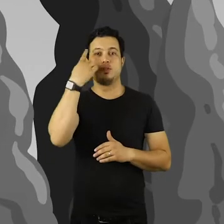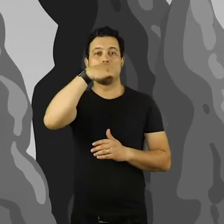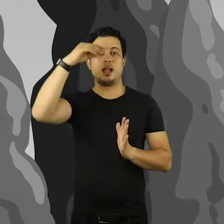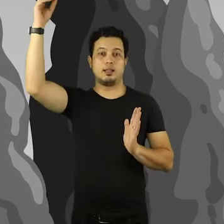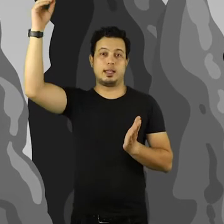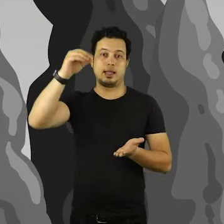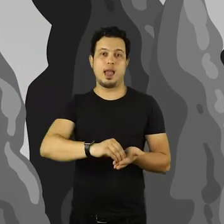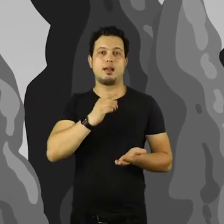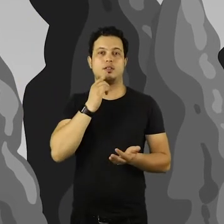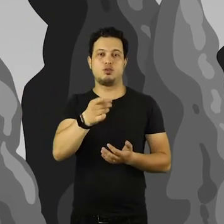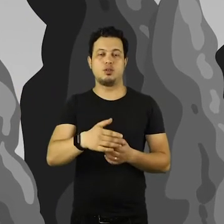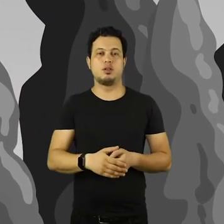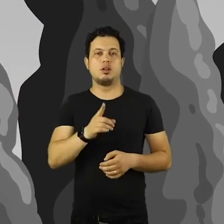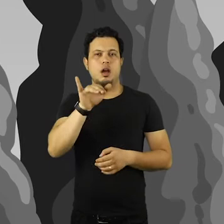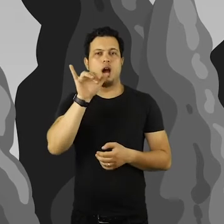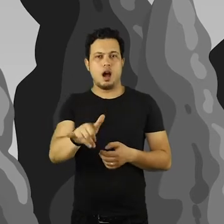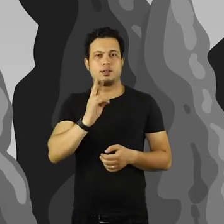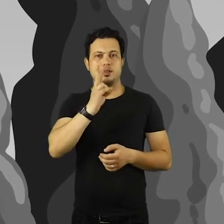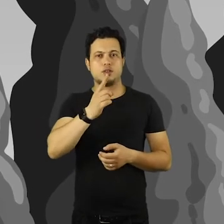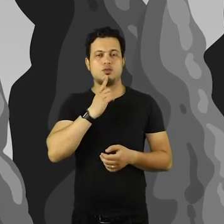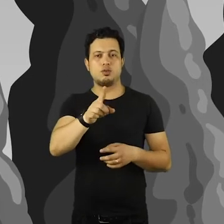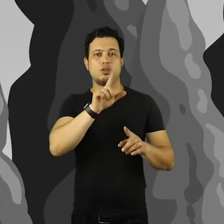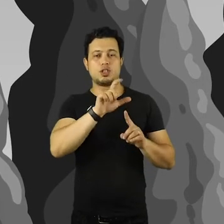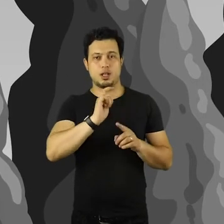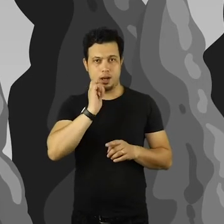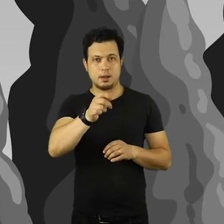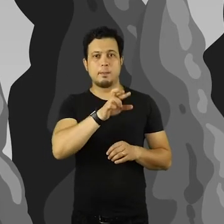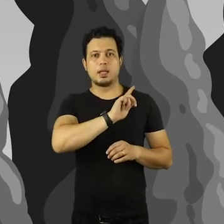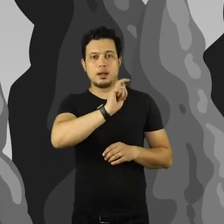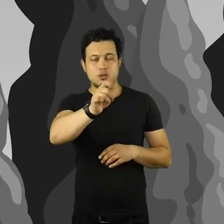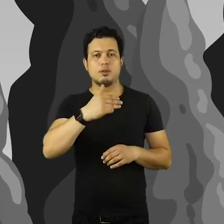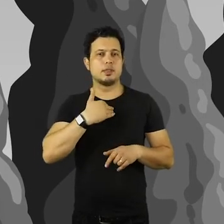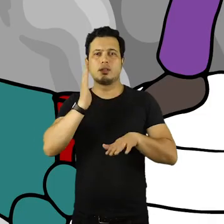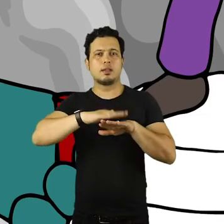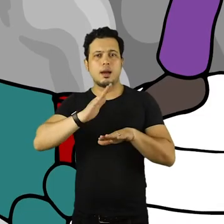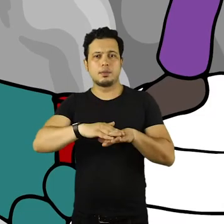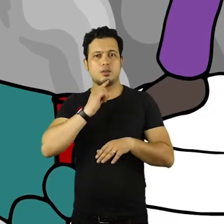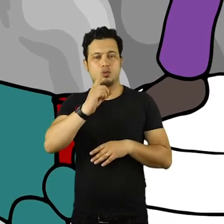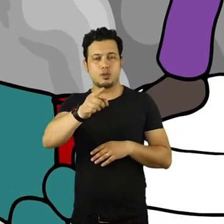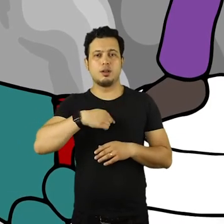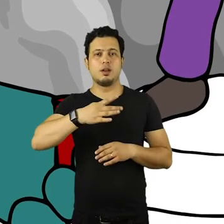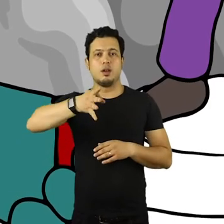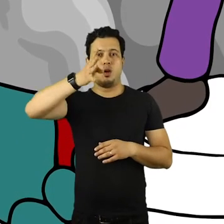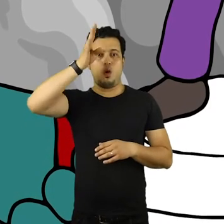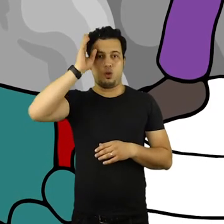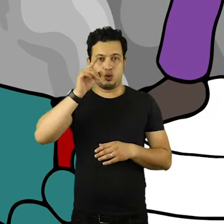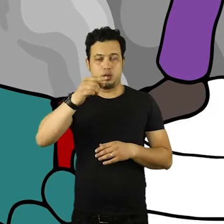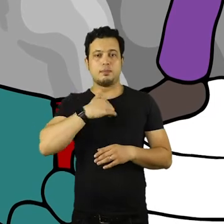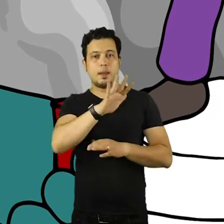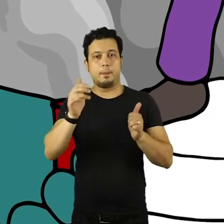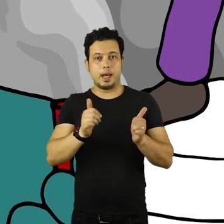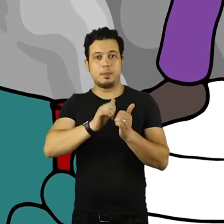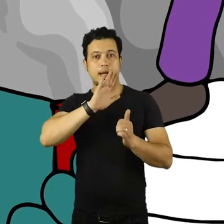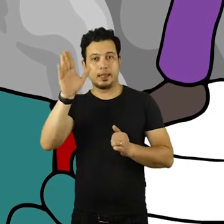Haklısın biliyoruz. Biz bunu neden düşünemedik ki? Peki ne yapacağız? Galiba bunun cevabını gidip